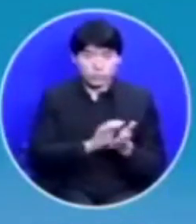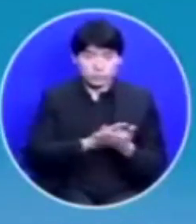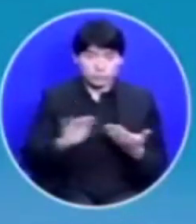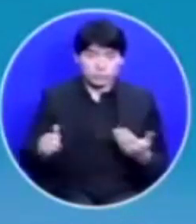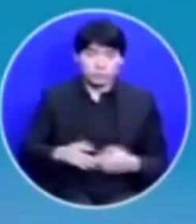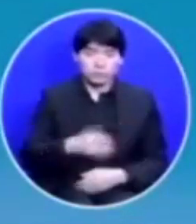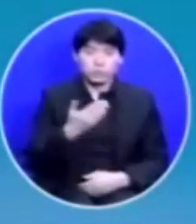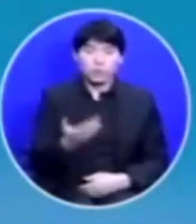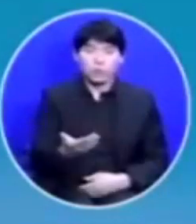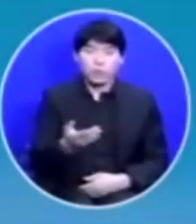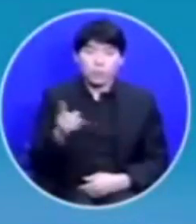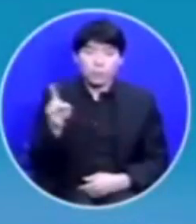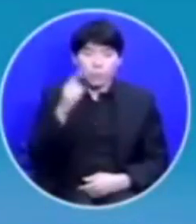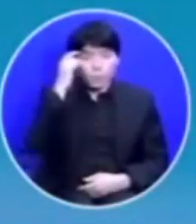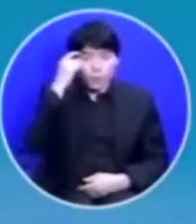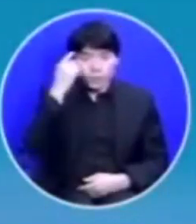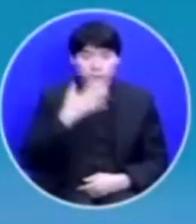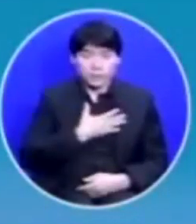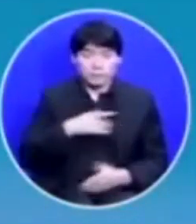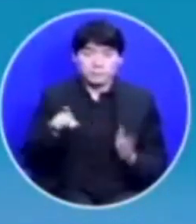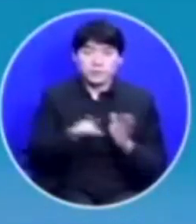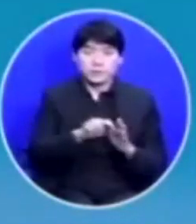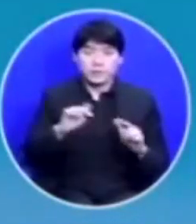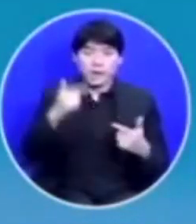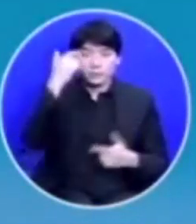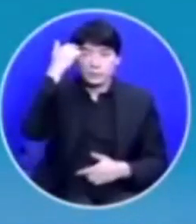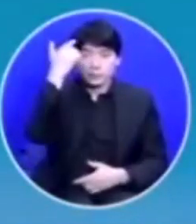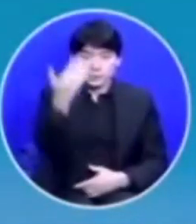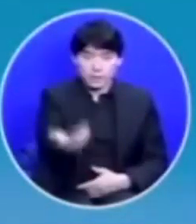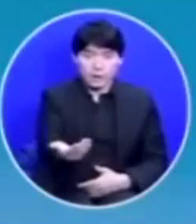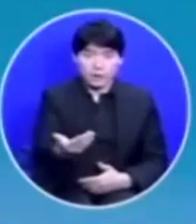왜 왜 나를 믿지 않느냐